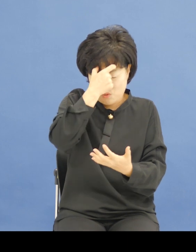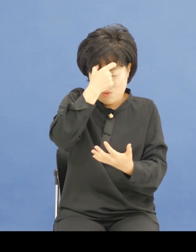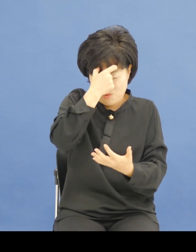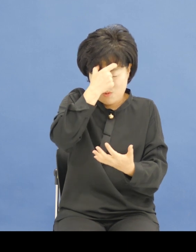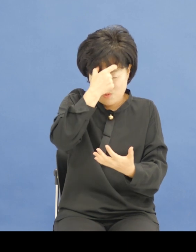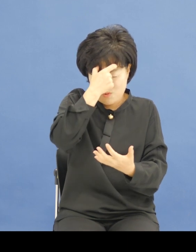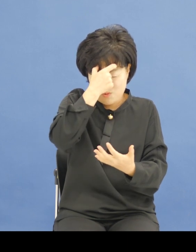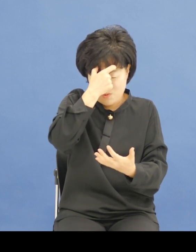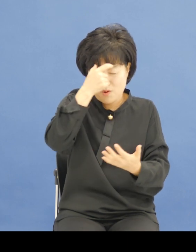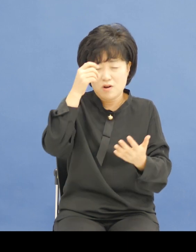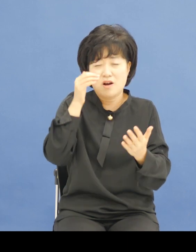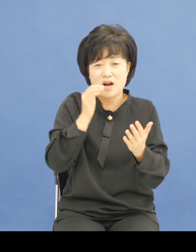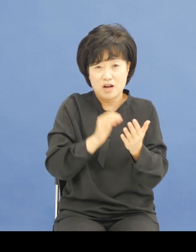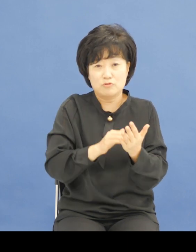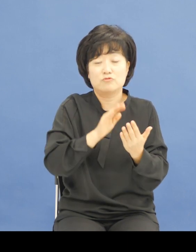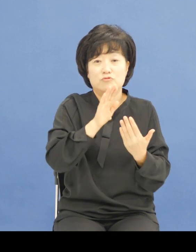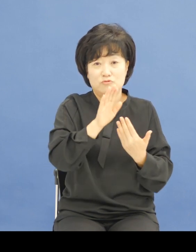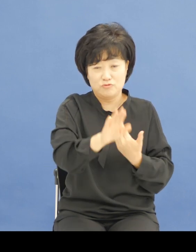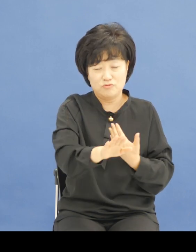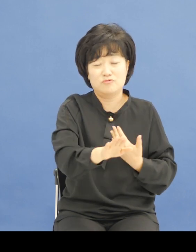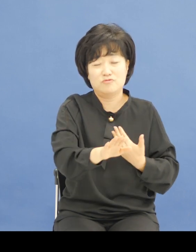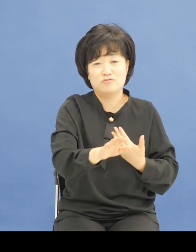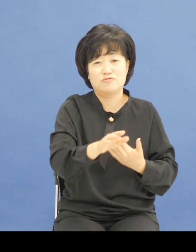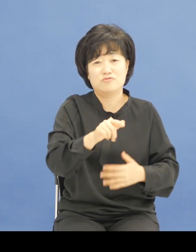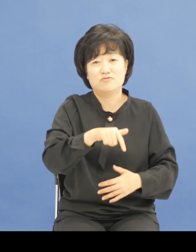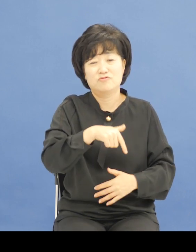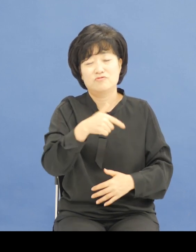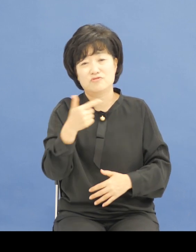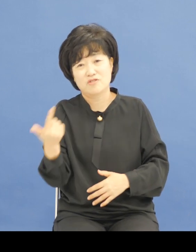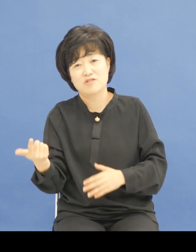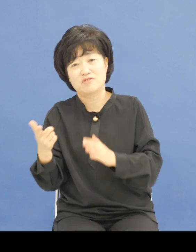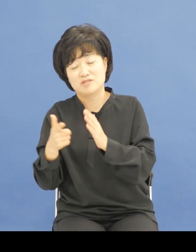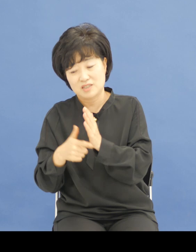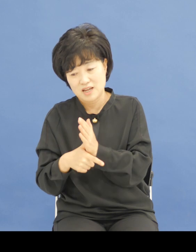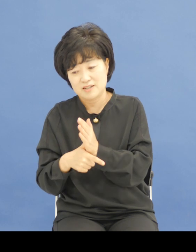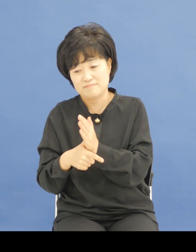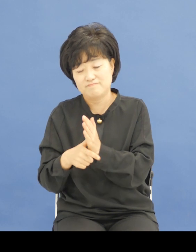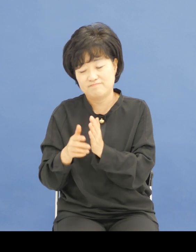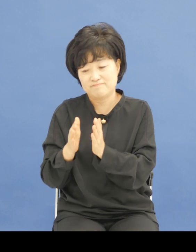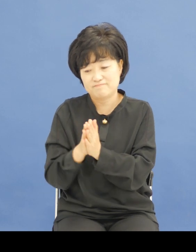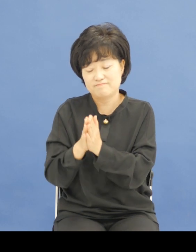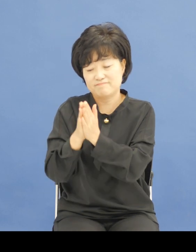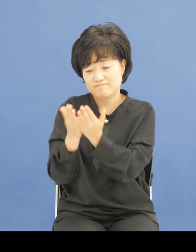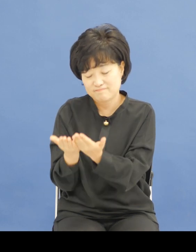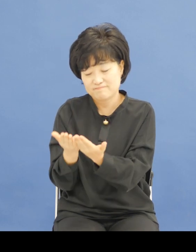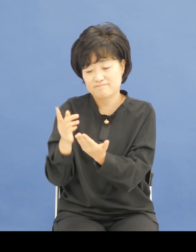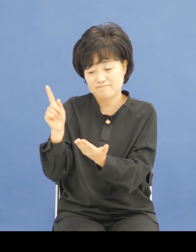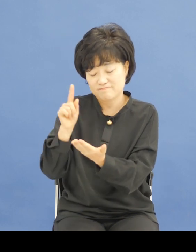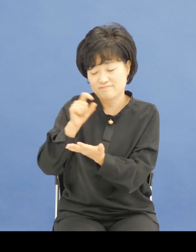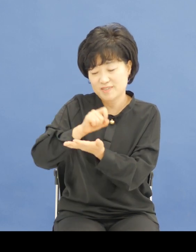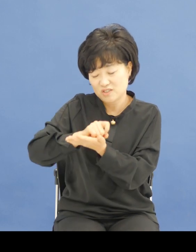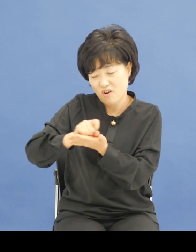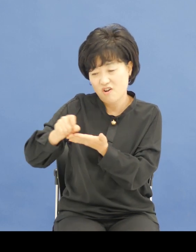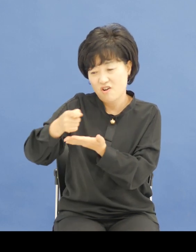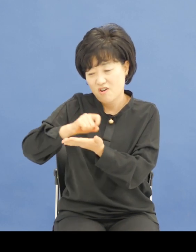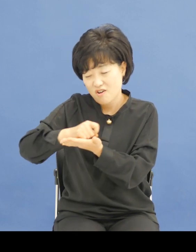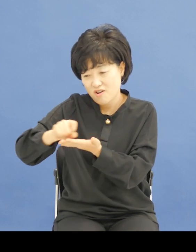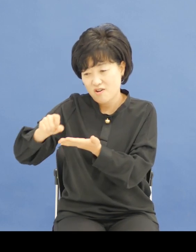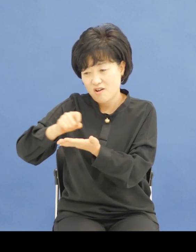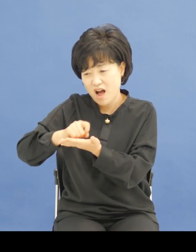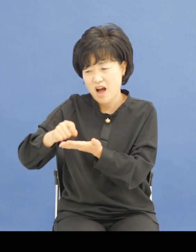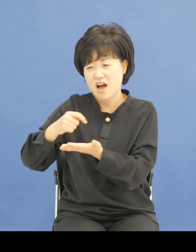그리고 이제 그날 저녁 때 예. 이제 그냥 그날 있었던 일을 적다가 네. 아 이게